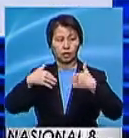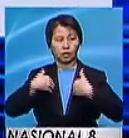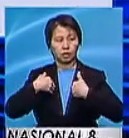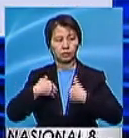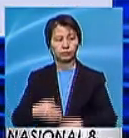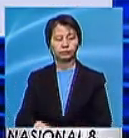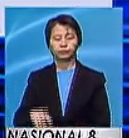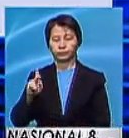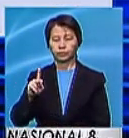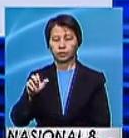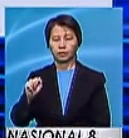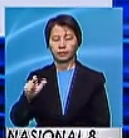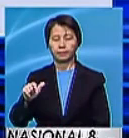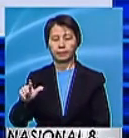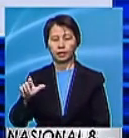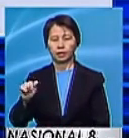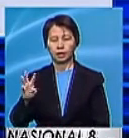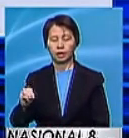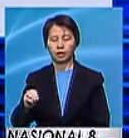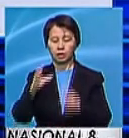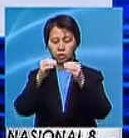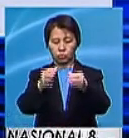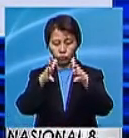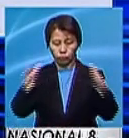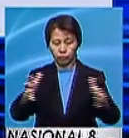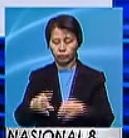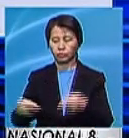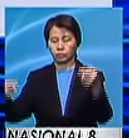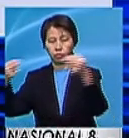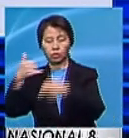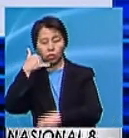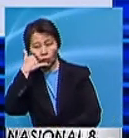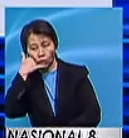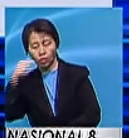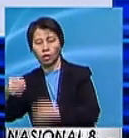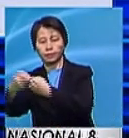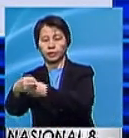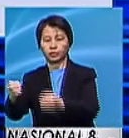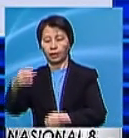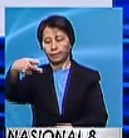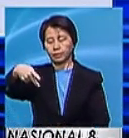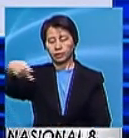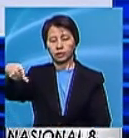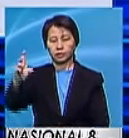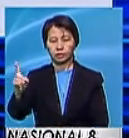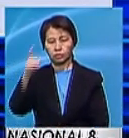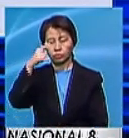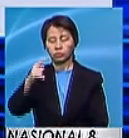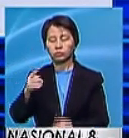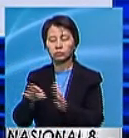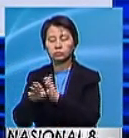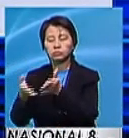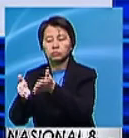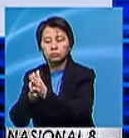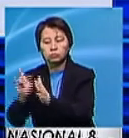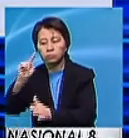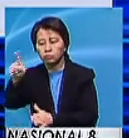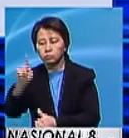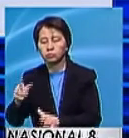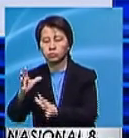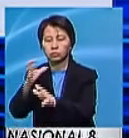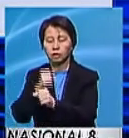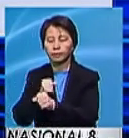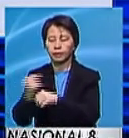Menurut Kamalan Nadin, guru besar juga boleh berhubungi pejabat pendidikan daerah PPD untuk sebarang rujukan atau